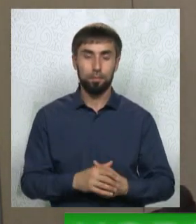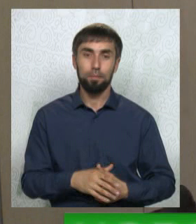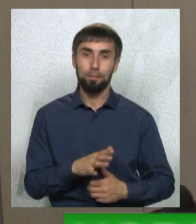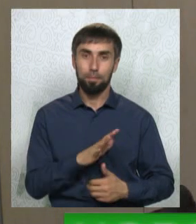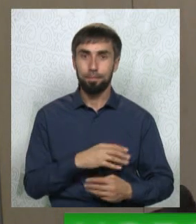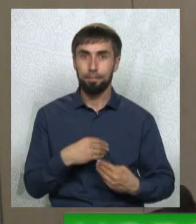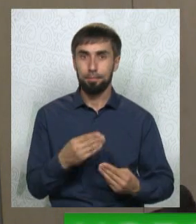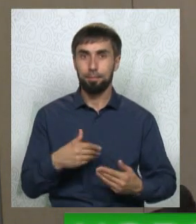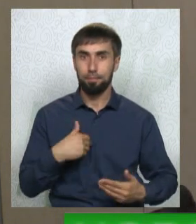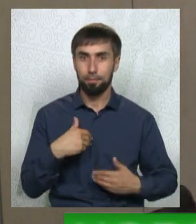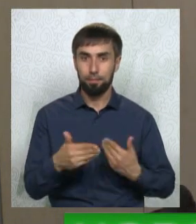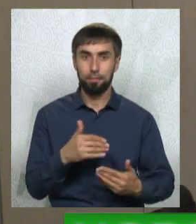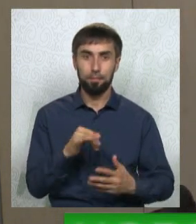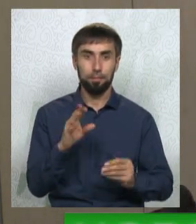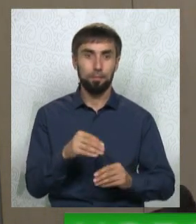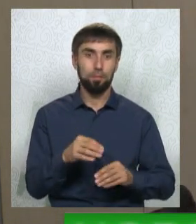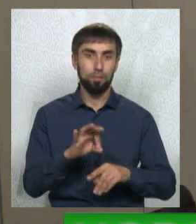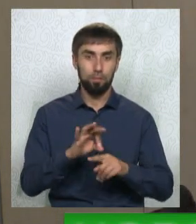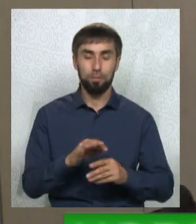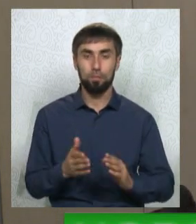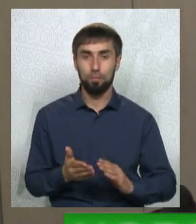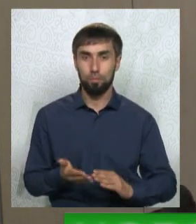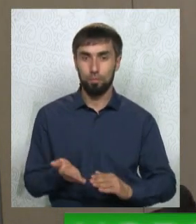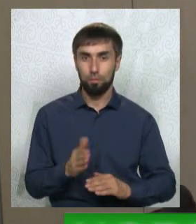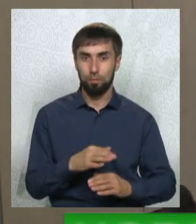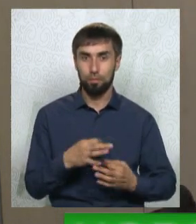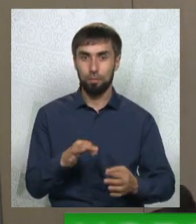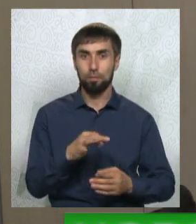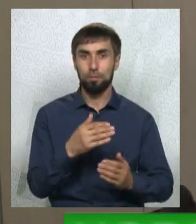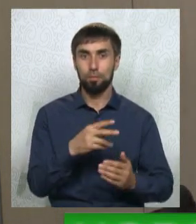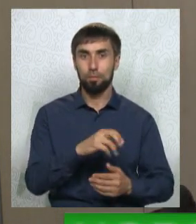были даны рекомендации, и все больные отпущены на амбулаторное лечение.